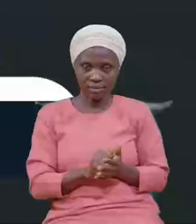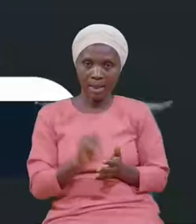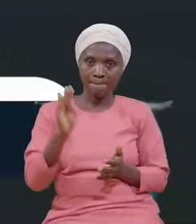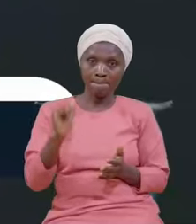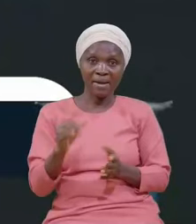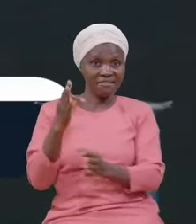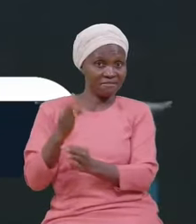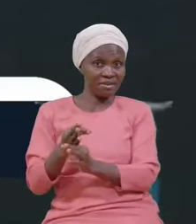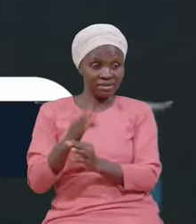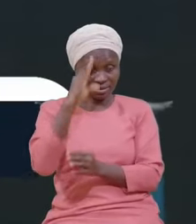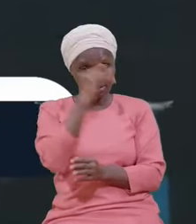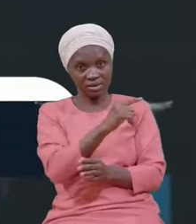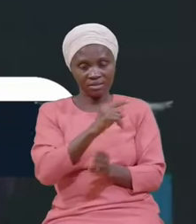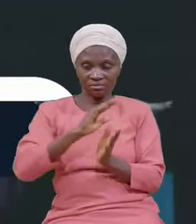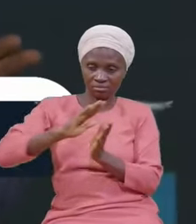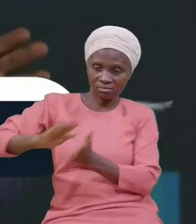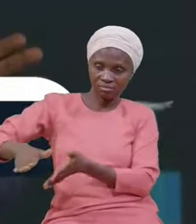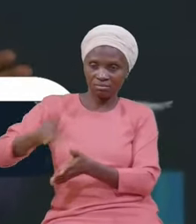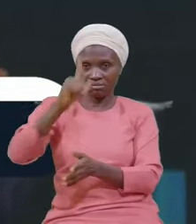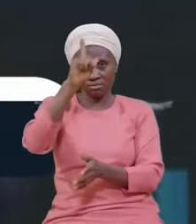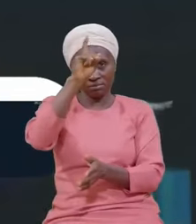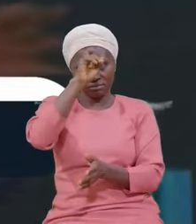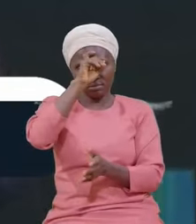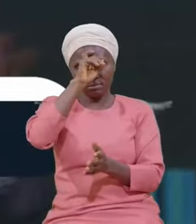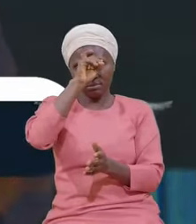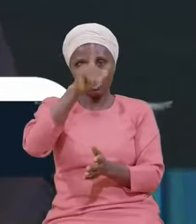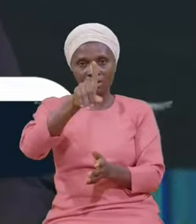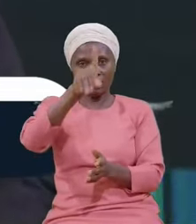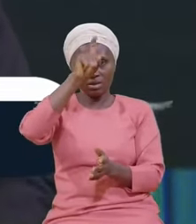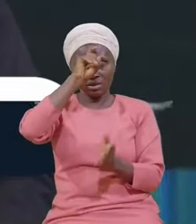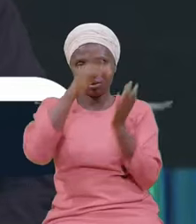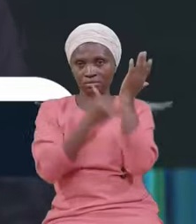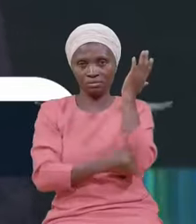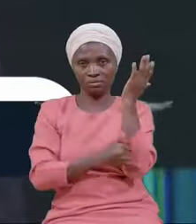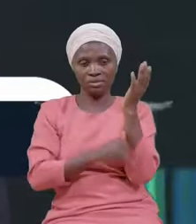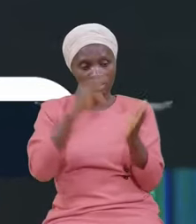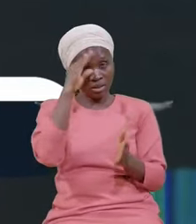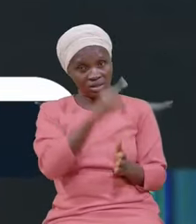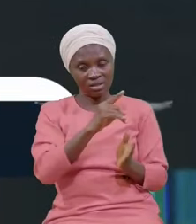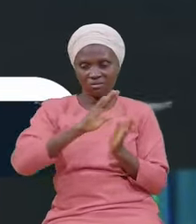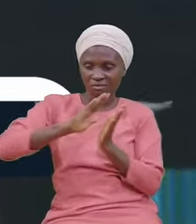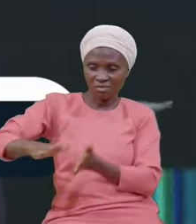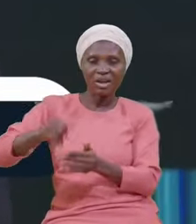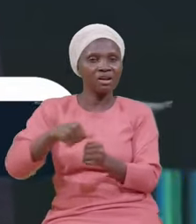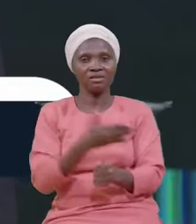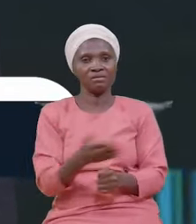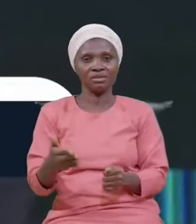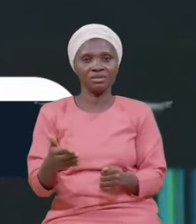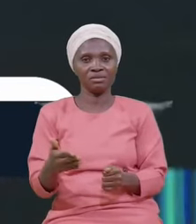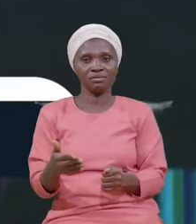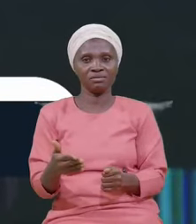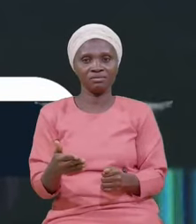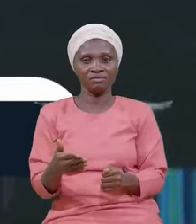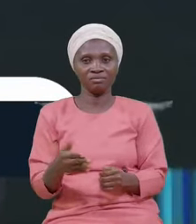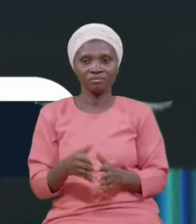quitta l'Égypte. Par la foi qu'il quitta, il a tout quitté, même le despote,